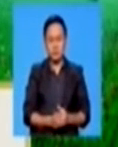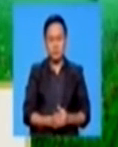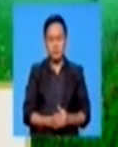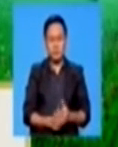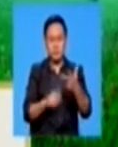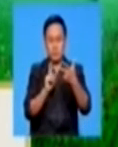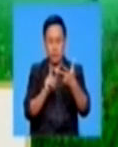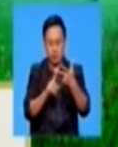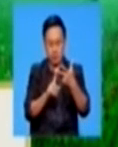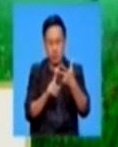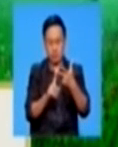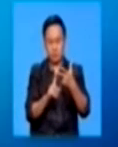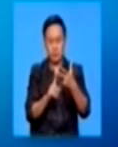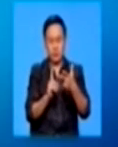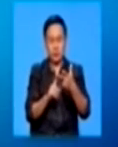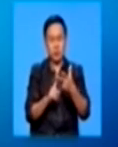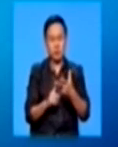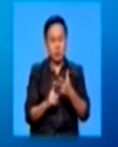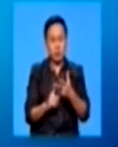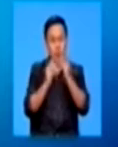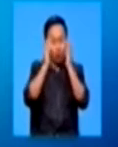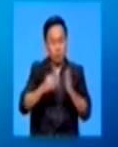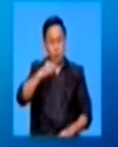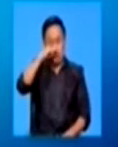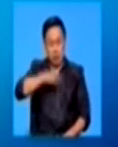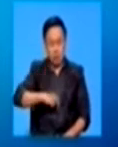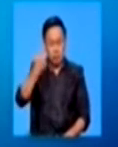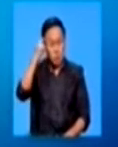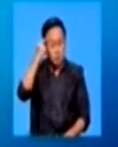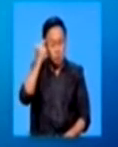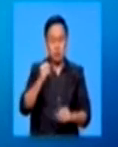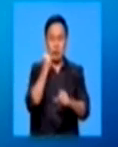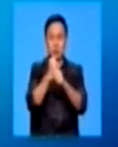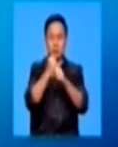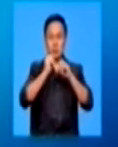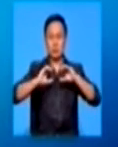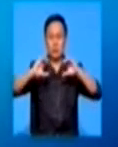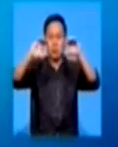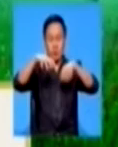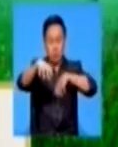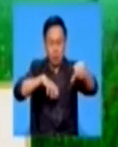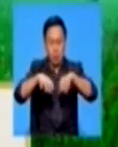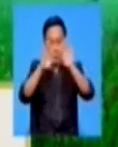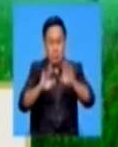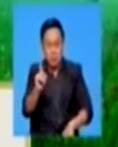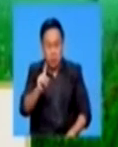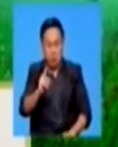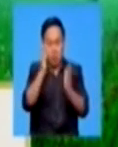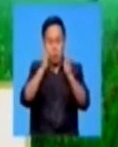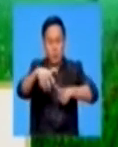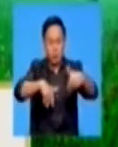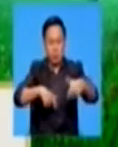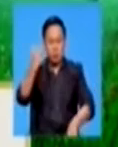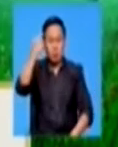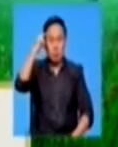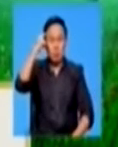ของความไม่เชื่อมั่นในกระบวนการยุติธรรมนะครับแล้วก็ไม่ยอมเข้าสู่กระบวนการยุติธรรมก็จะไม่สามารถที่จะแก้ไขปัญหานี้ได้นะถ้าบอกว่ายัง